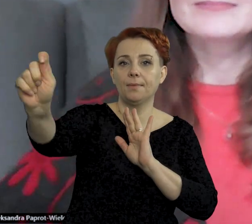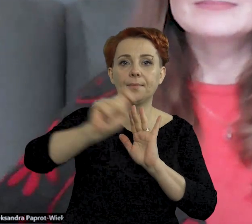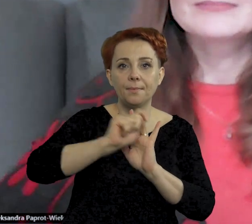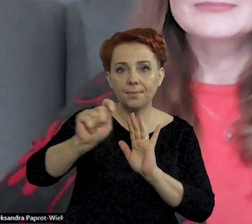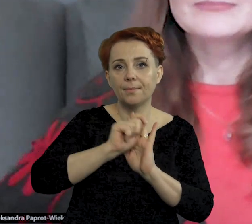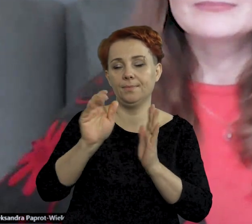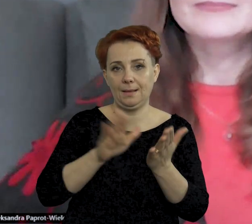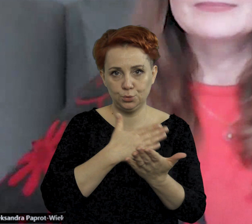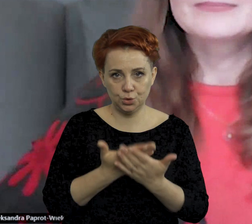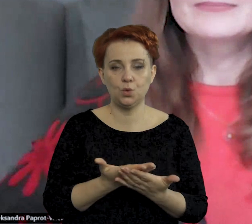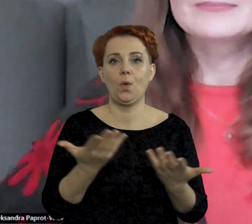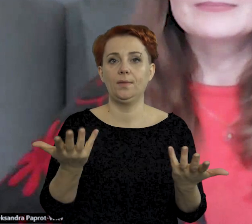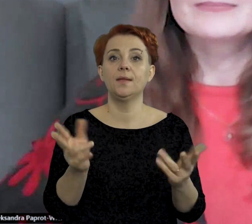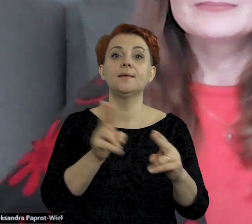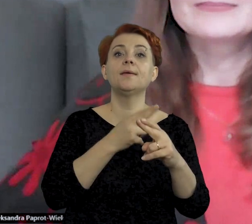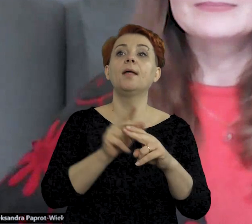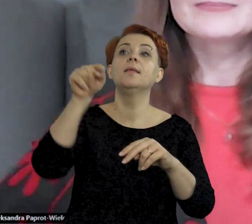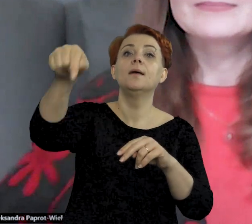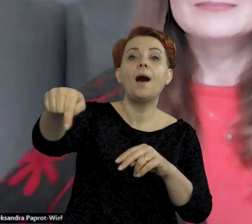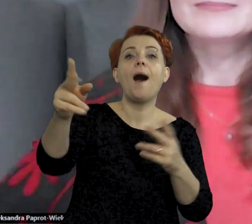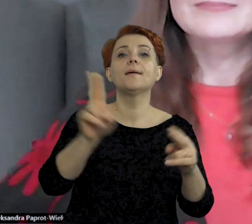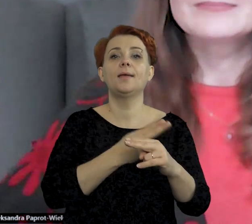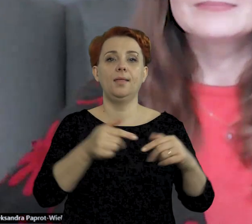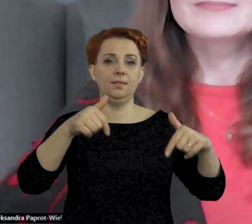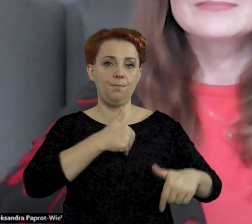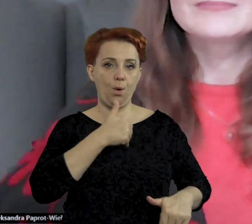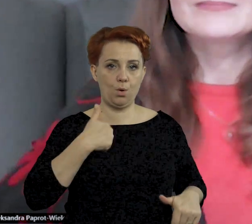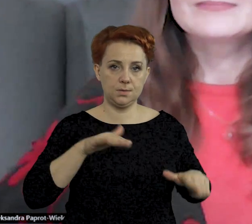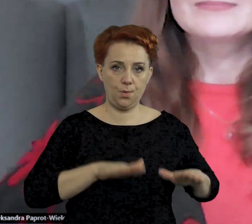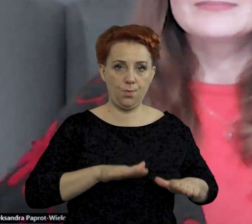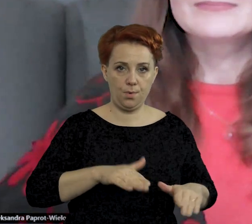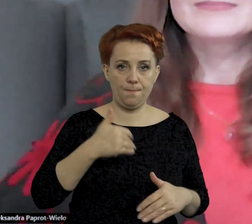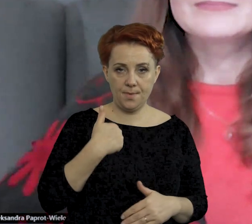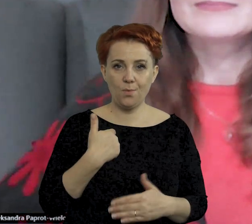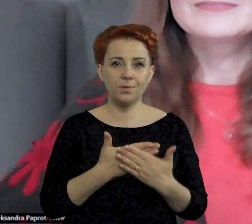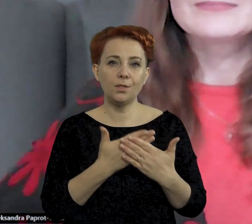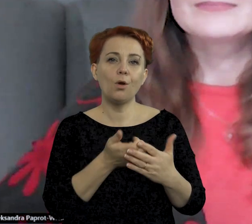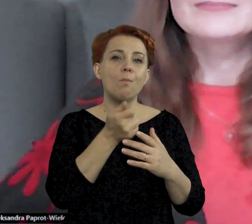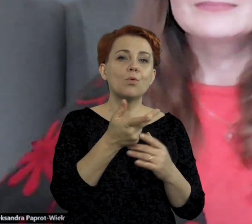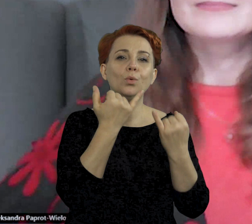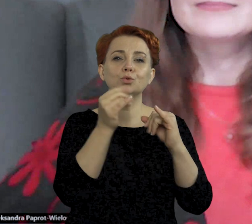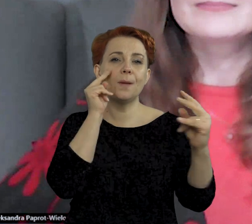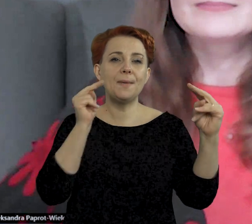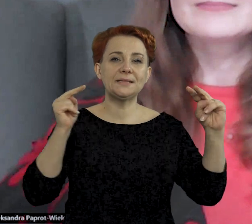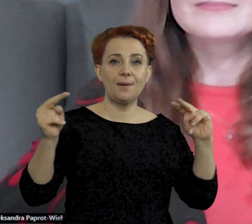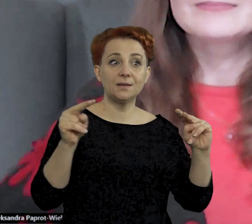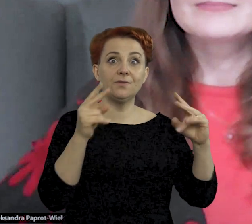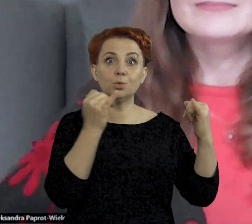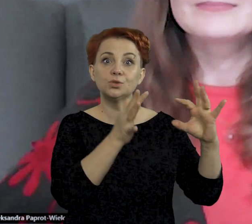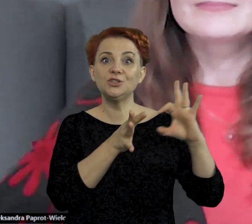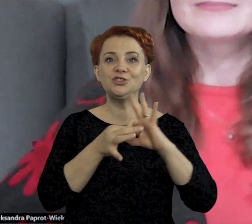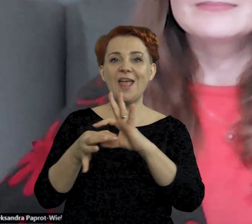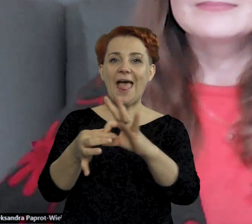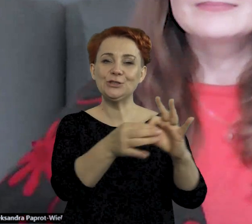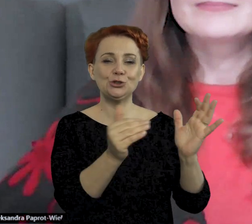była poza krajem, kiedy była w kraju. A więc jest mnóstwo takich punktów widzenia i sieci, które trzeba sobie